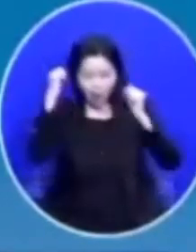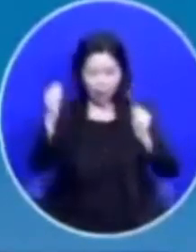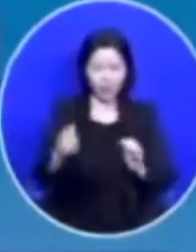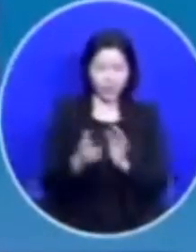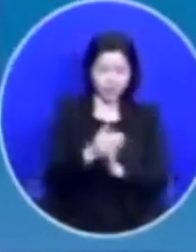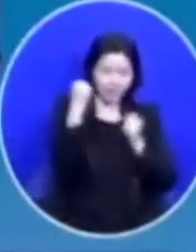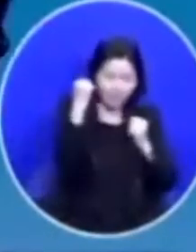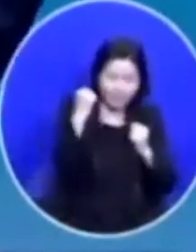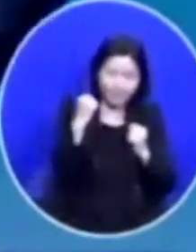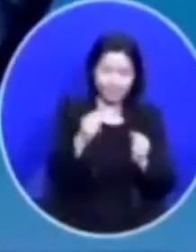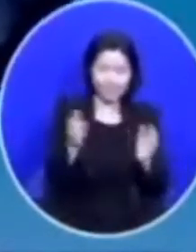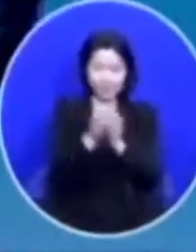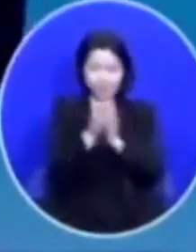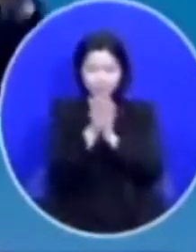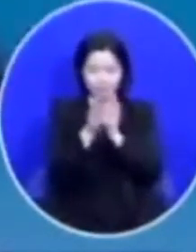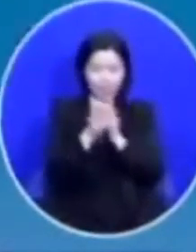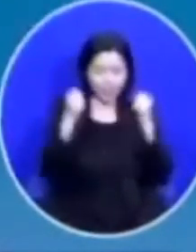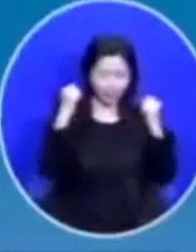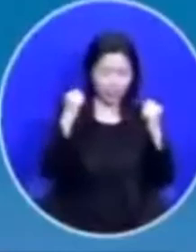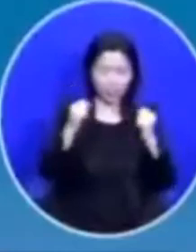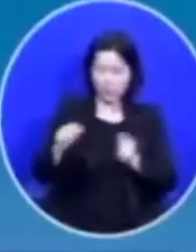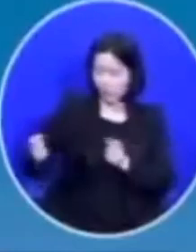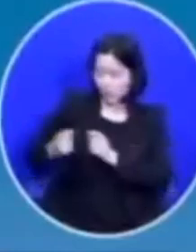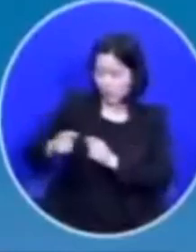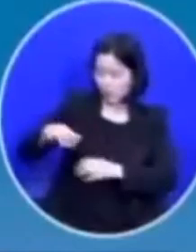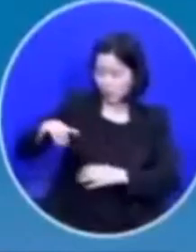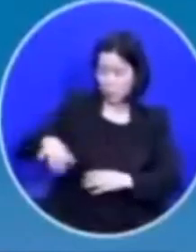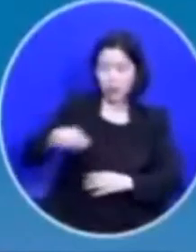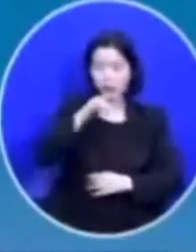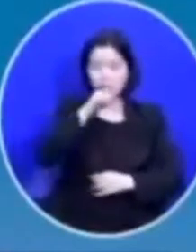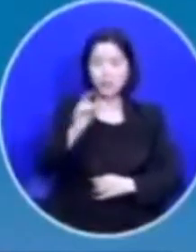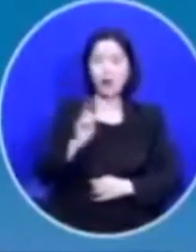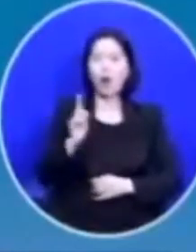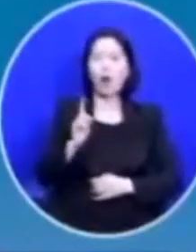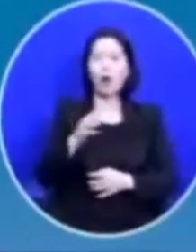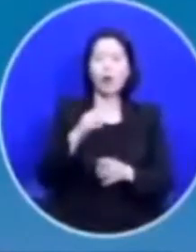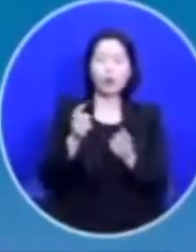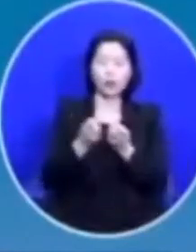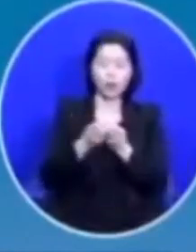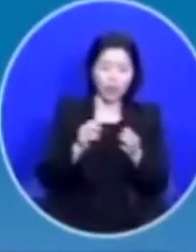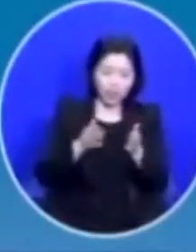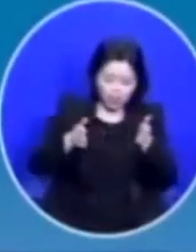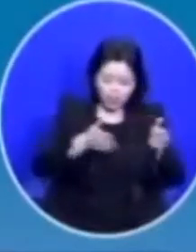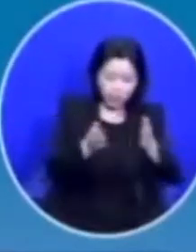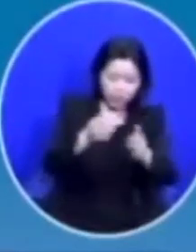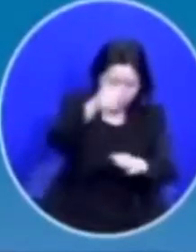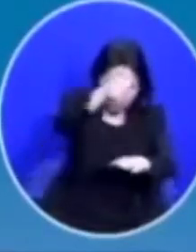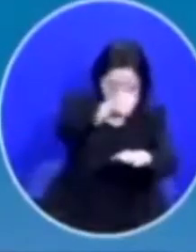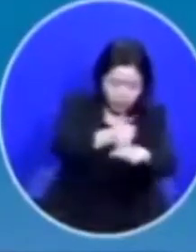사람들이 옆에 있는데 어떻게 우리가 그 길을 끝까지 안갈 수가 있겠습니까